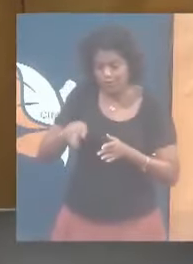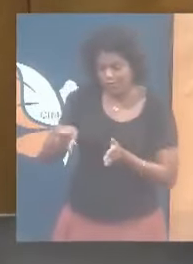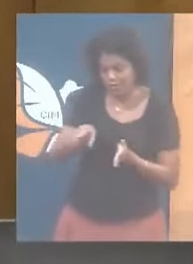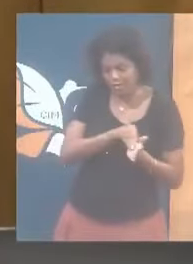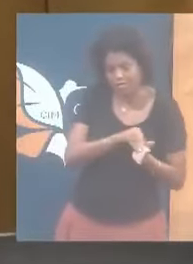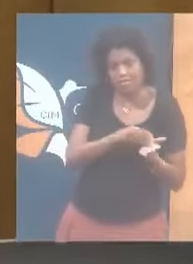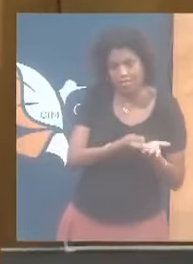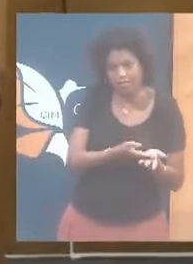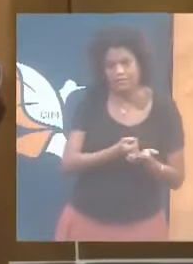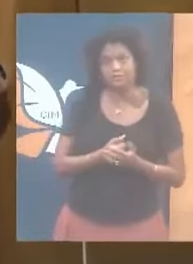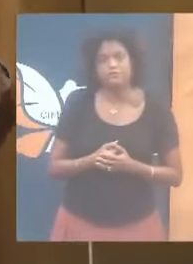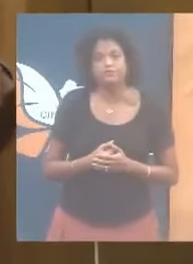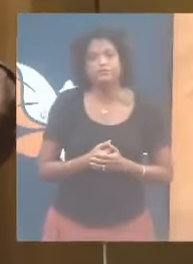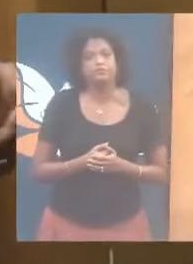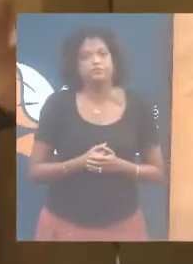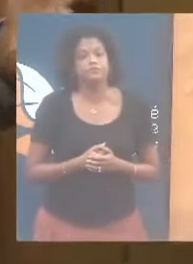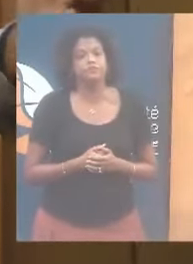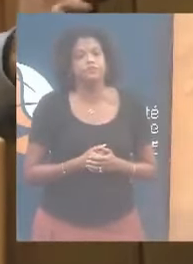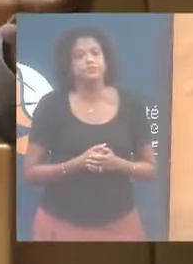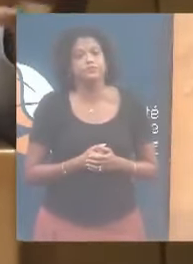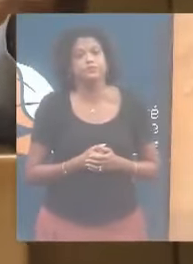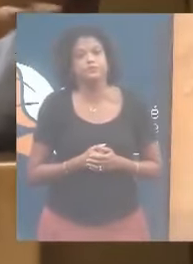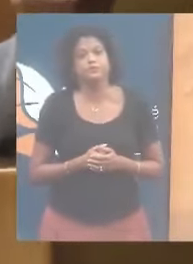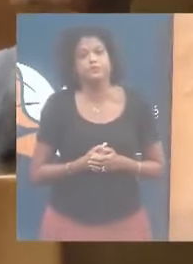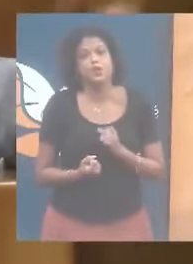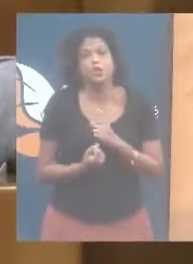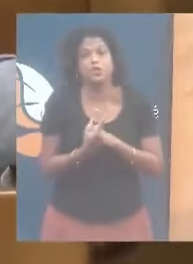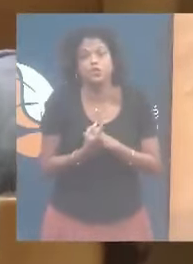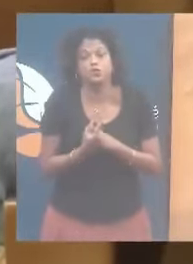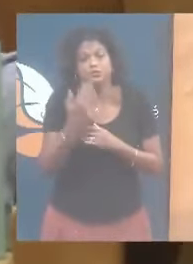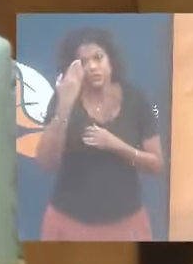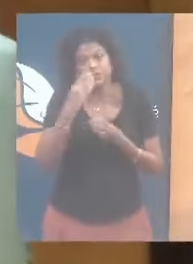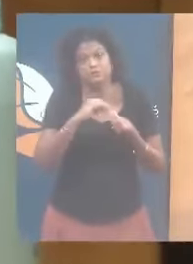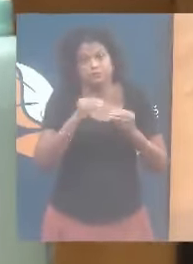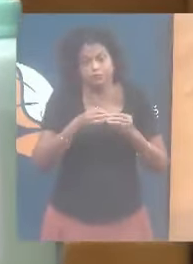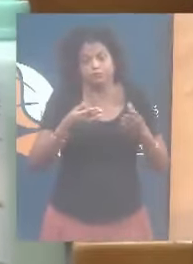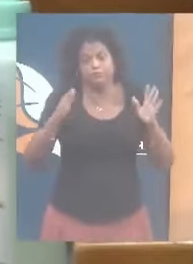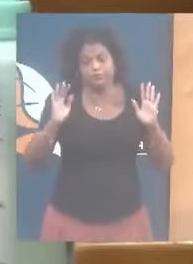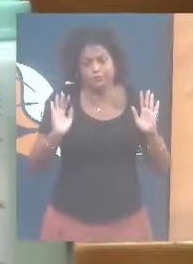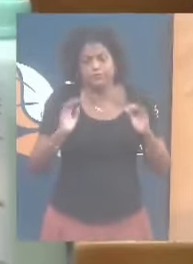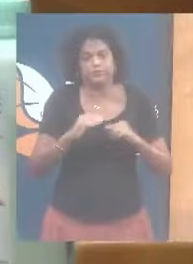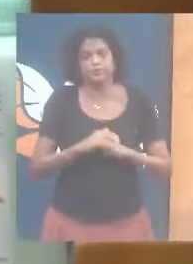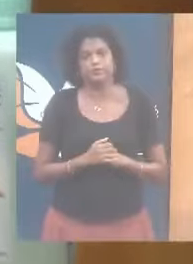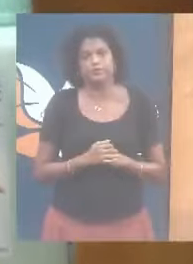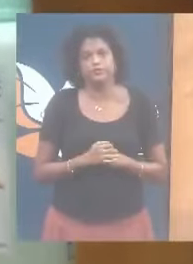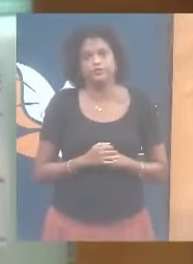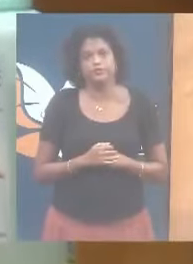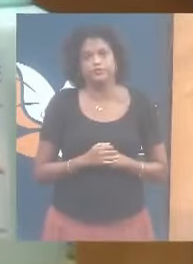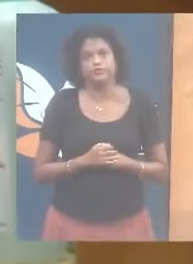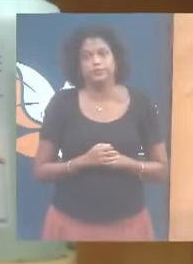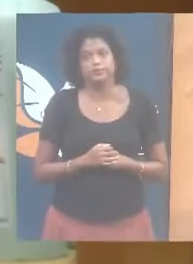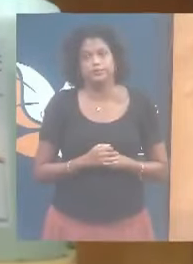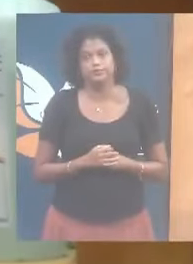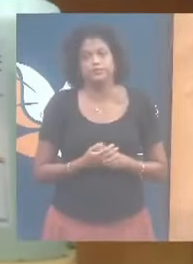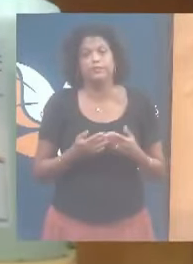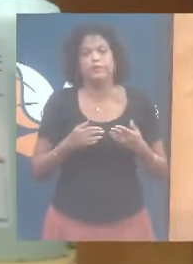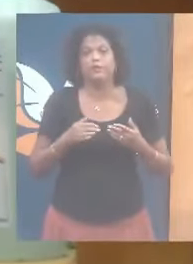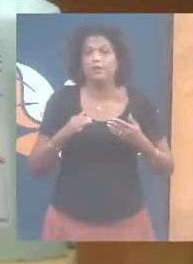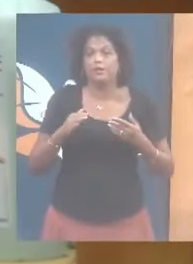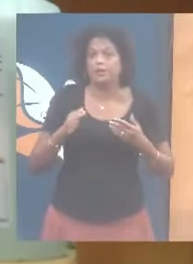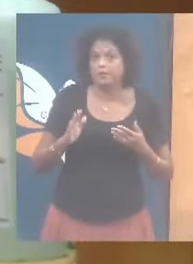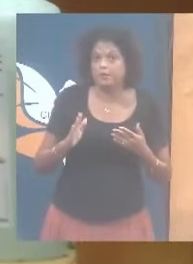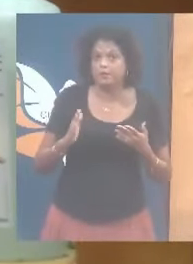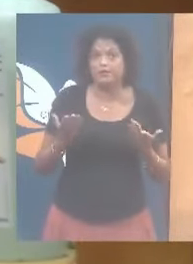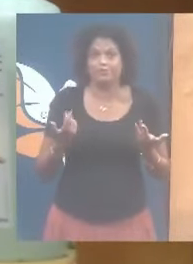qu'on doit entretenir, sauf si on a un projet nouveau. On peut investir. Bon. En même temps, j'ai